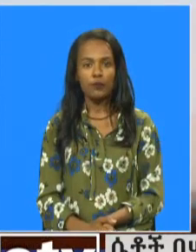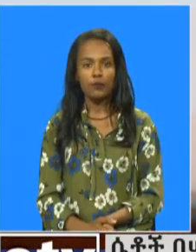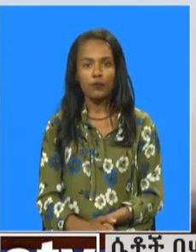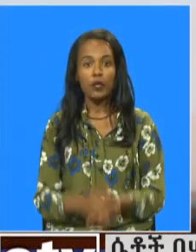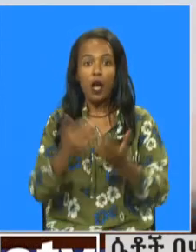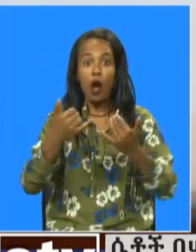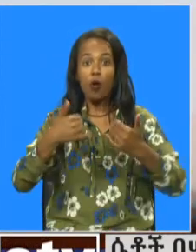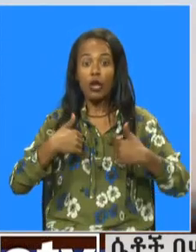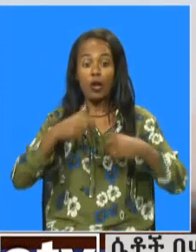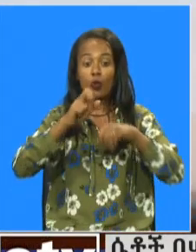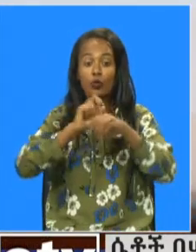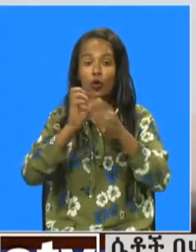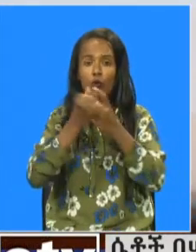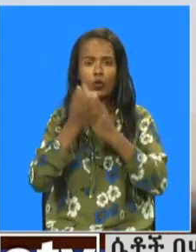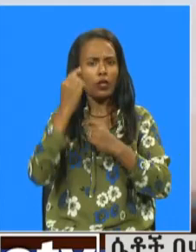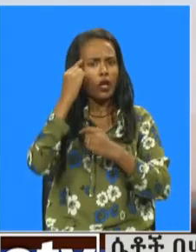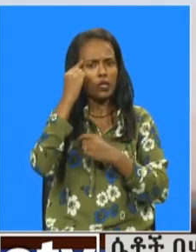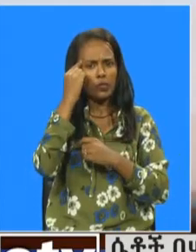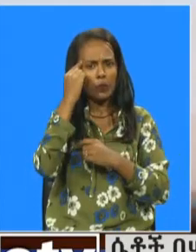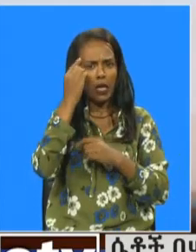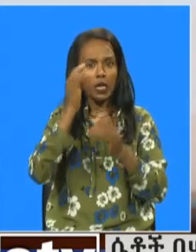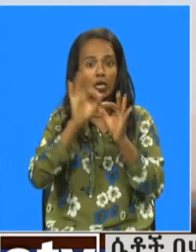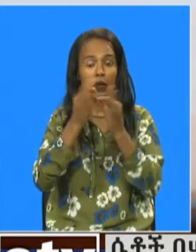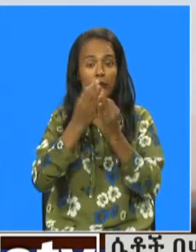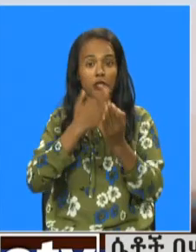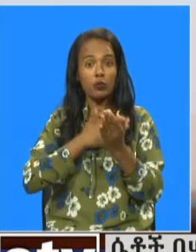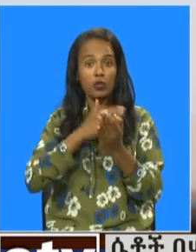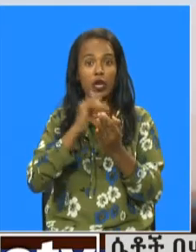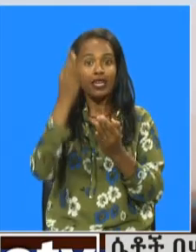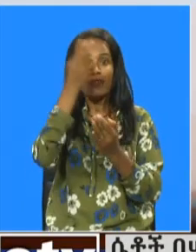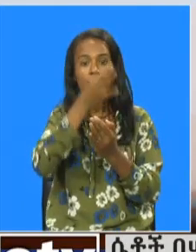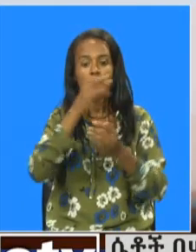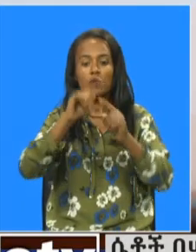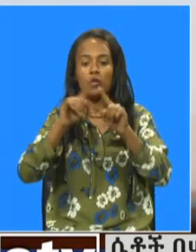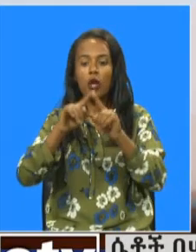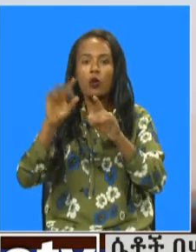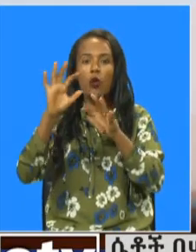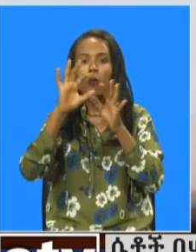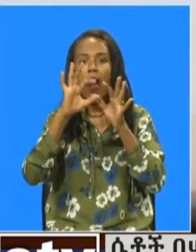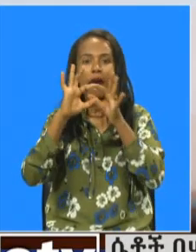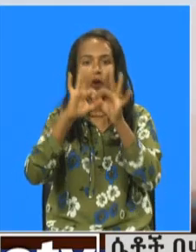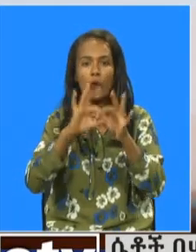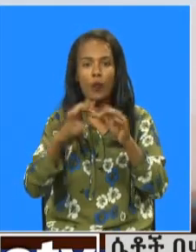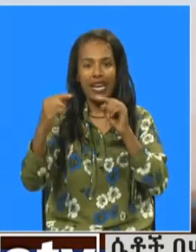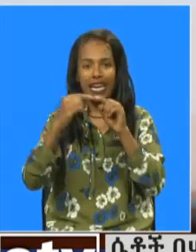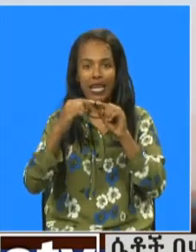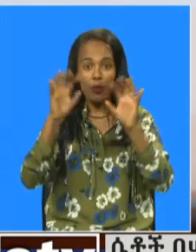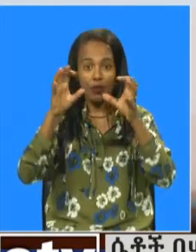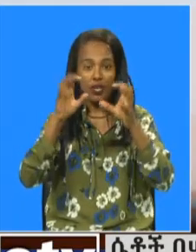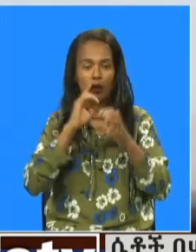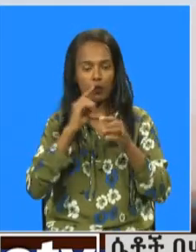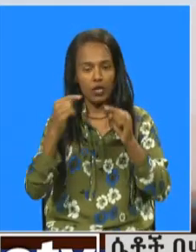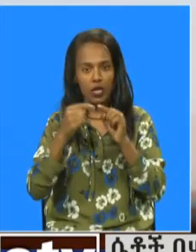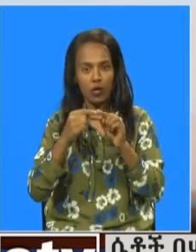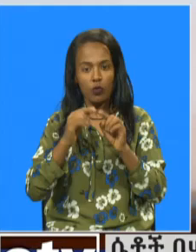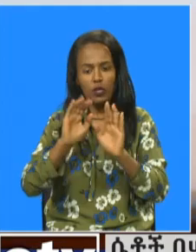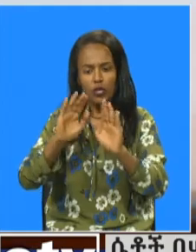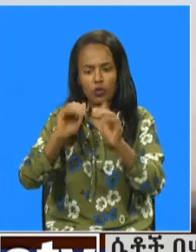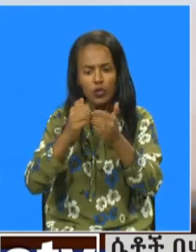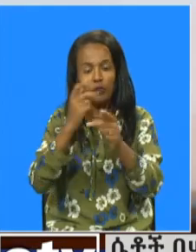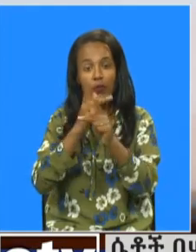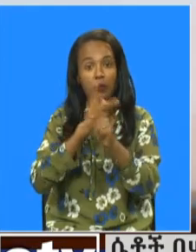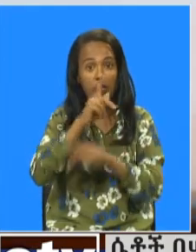health አሁን ያለው ወቅታዊ ሁኔታ ያሳስበኛል። ከቤተሰቦቼ ጋር እንደ Facebook በመሳሰሉት ማህበራዊ መገናኛ ብዙሃን እንገናኛለን። ራሳቸውን እንዴት